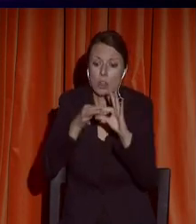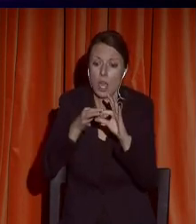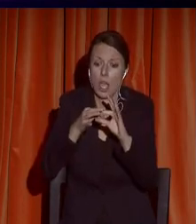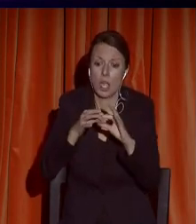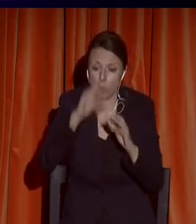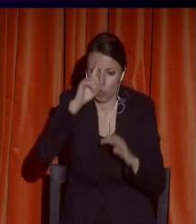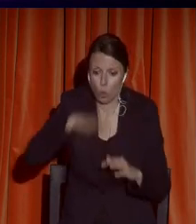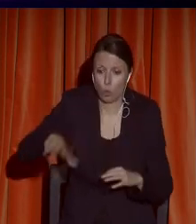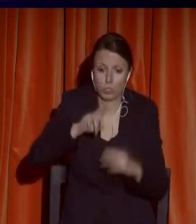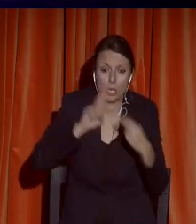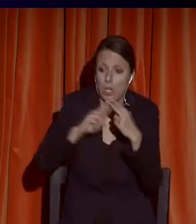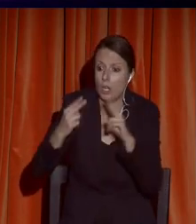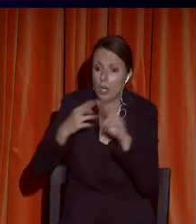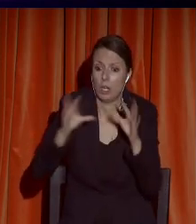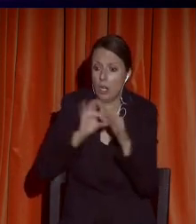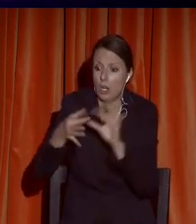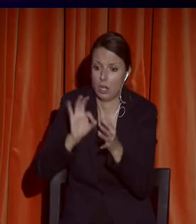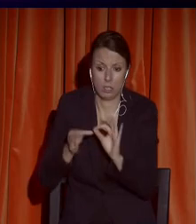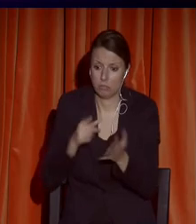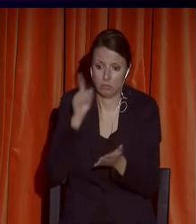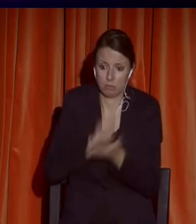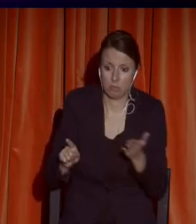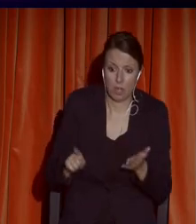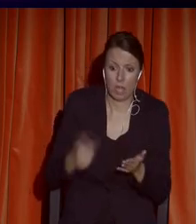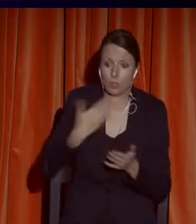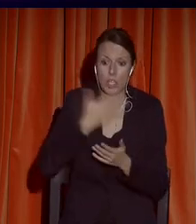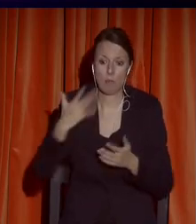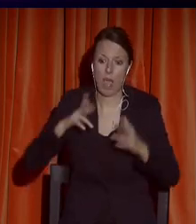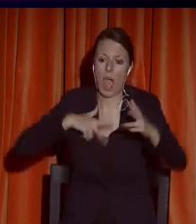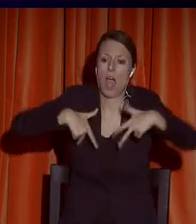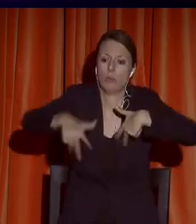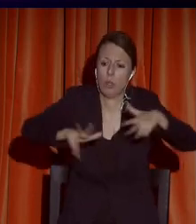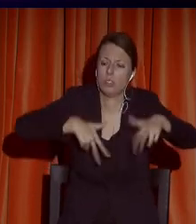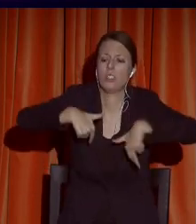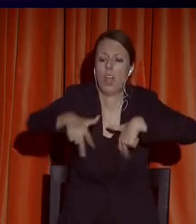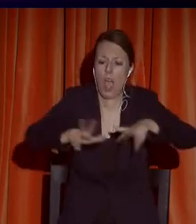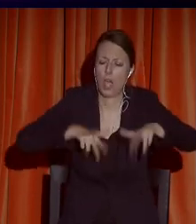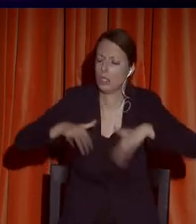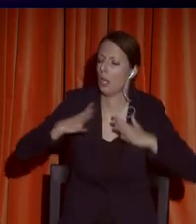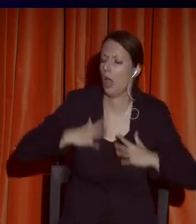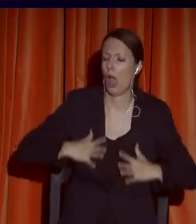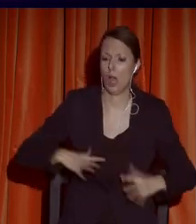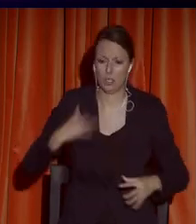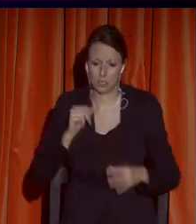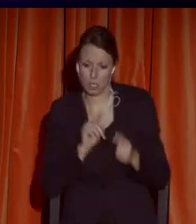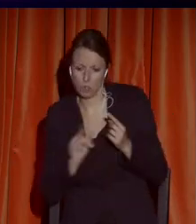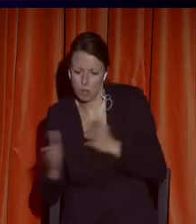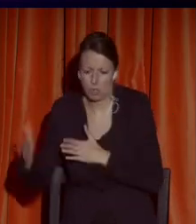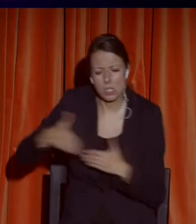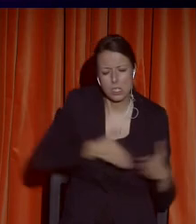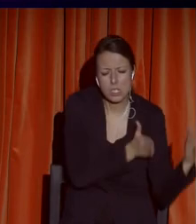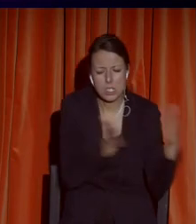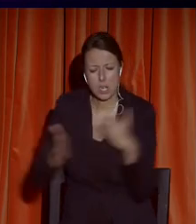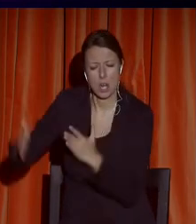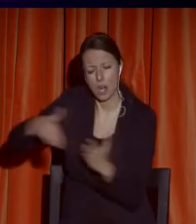zrobili, a to nie będą kilkupasmowe autostrady, że miło i wygodnie, to będą kręte, zawiłe, wyboiste ścieżki, ale tylko